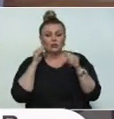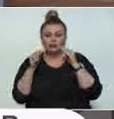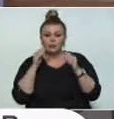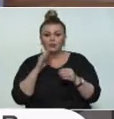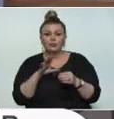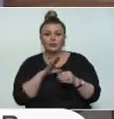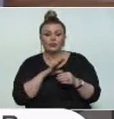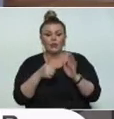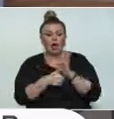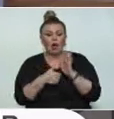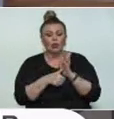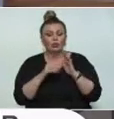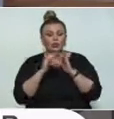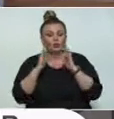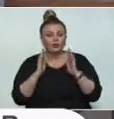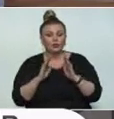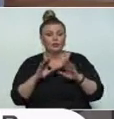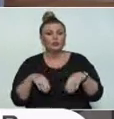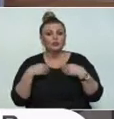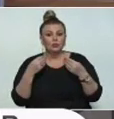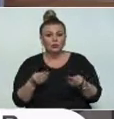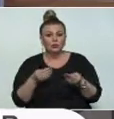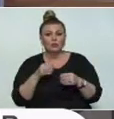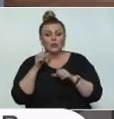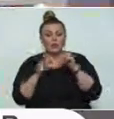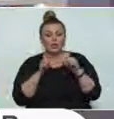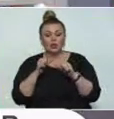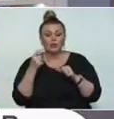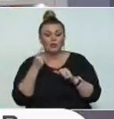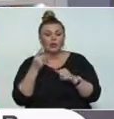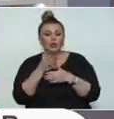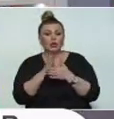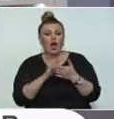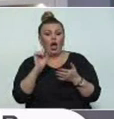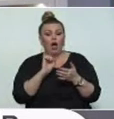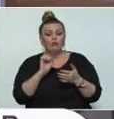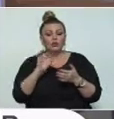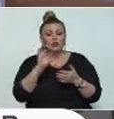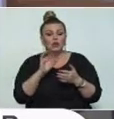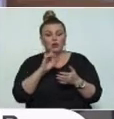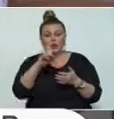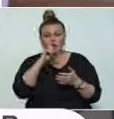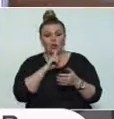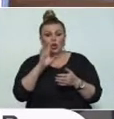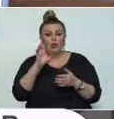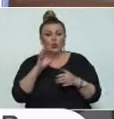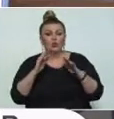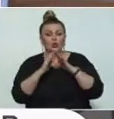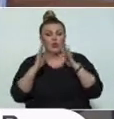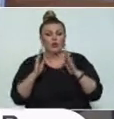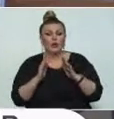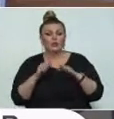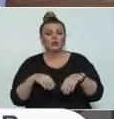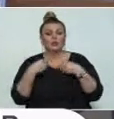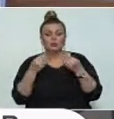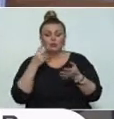ki, 600 mənzil təqdim olunubdur cari ilin birinci yarısında. Avqust-sentyabr aylarında daha 500 mənzil və fərdi evin